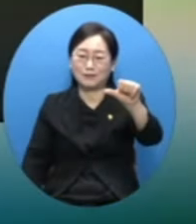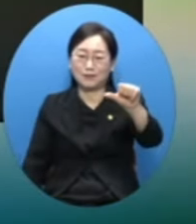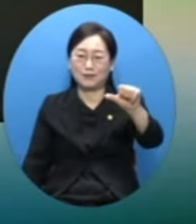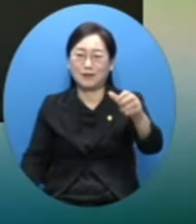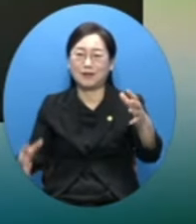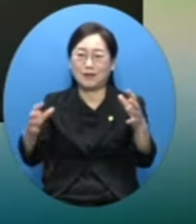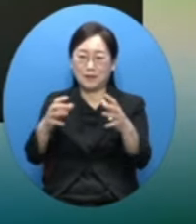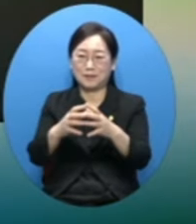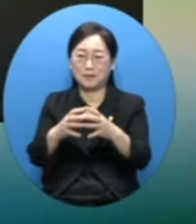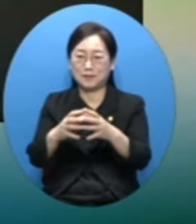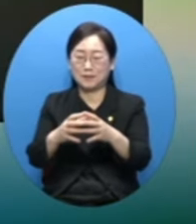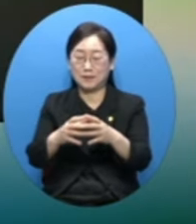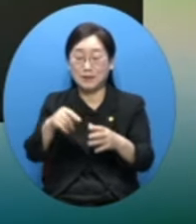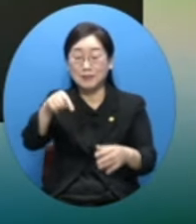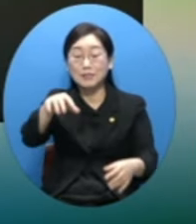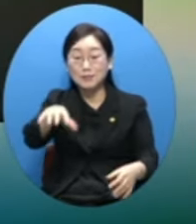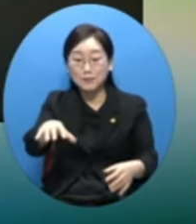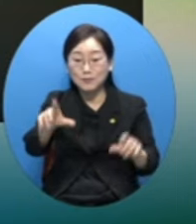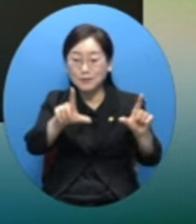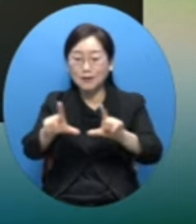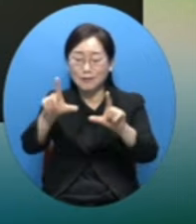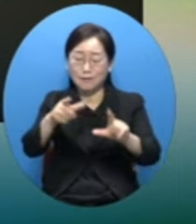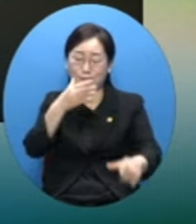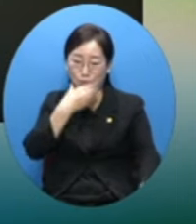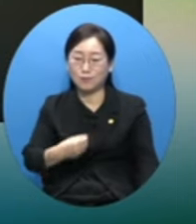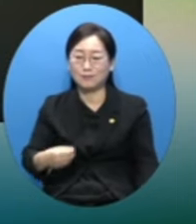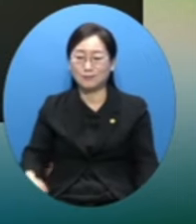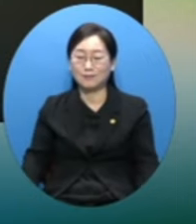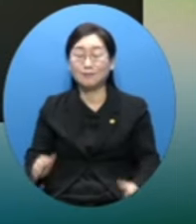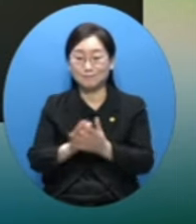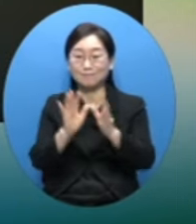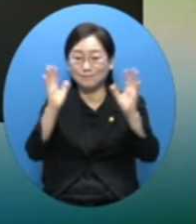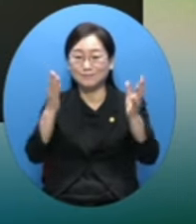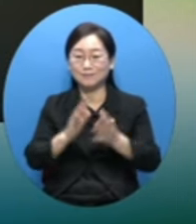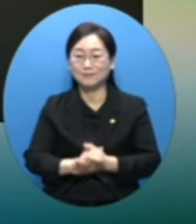함께 라스베가스에서 행복하게 살고 있습니다. 할렐루야.